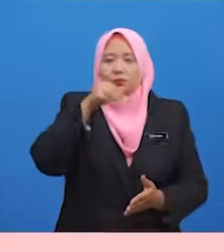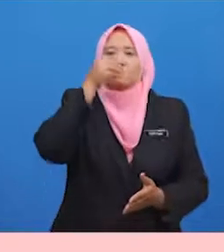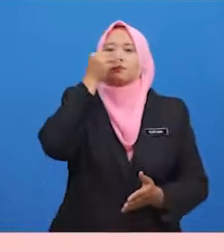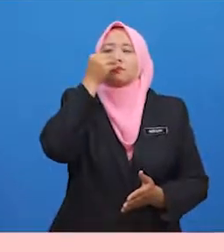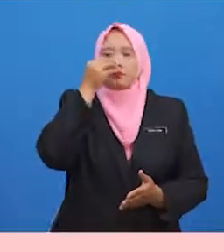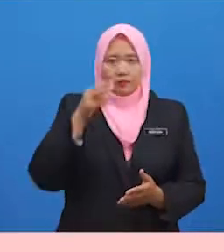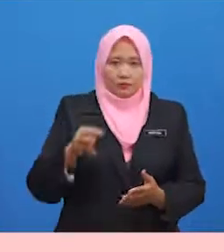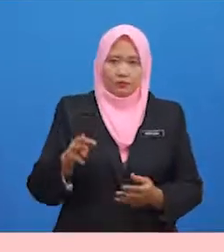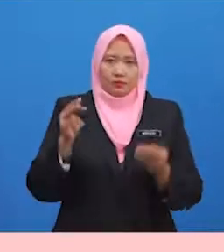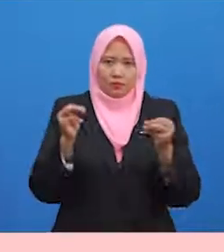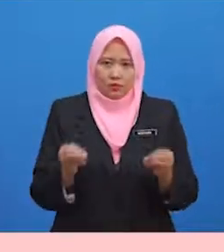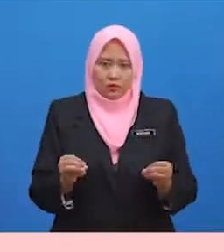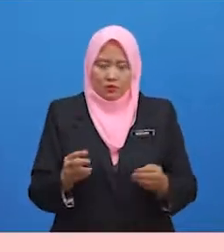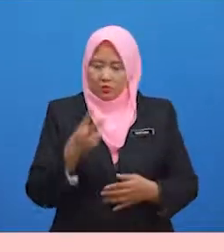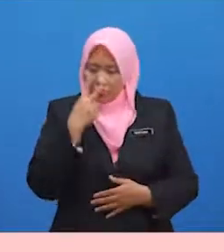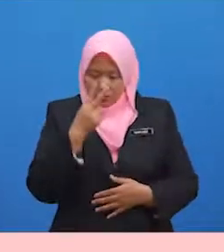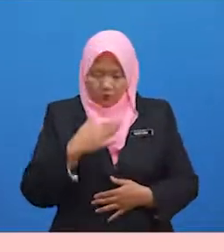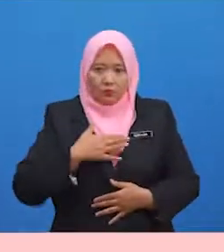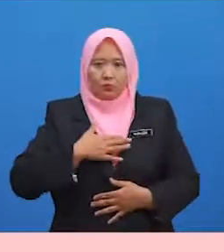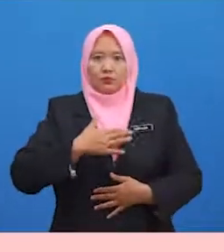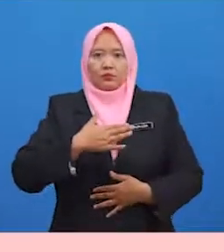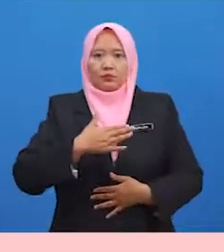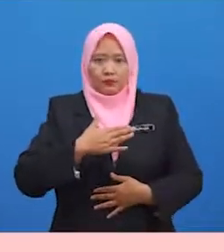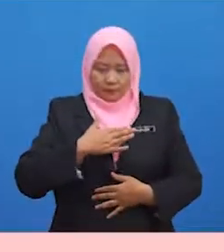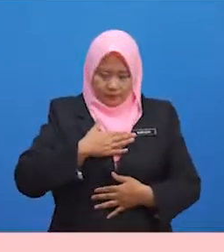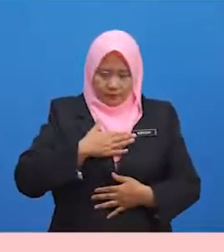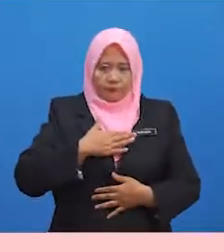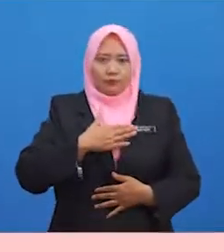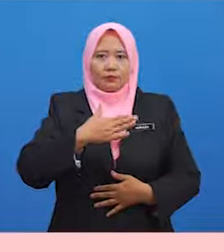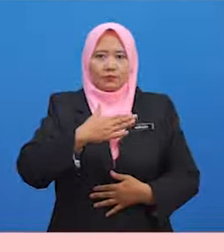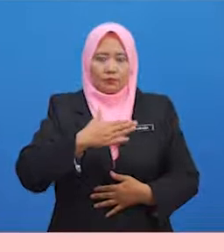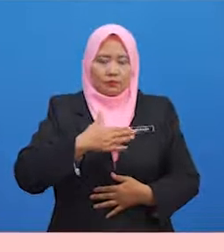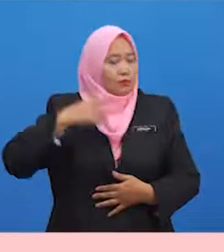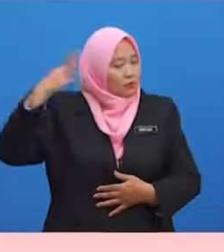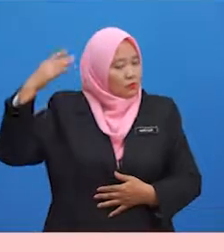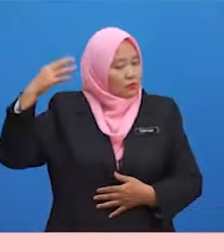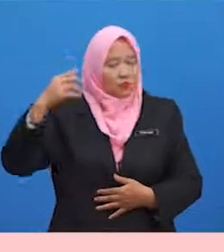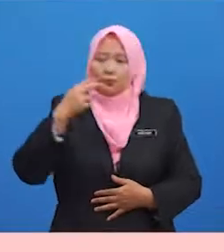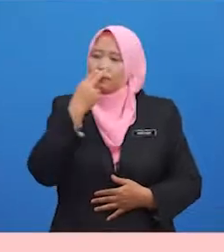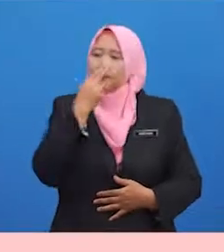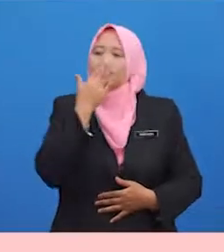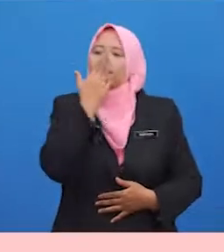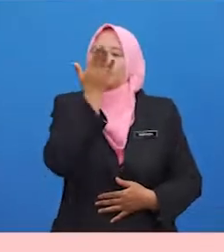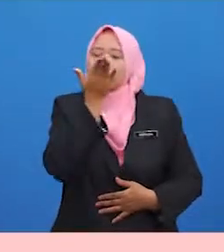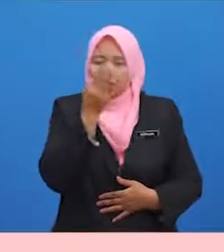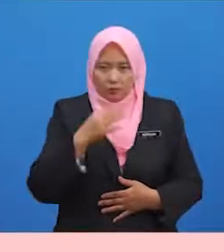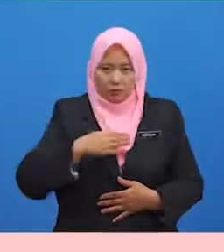dilakukan dengan melihat pergerakan turun naik dada dan bunyi semasa mangsa bernafas.